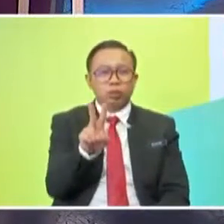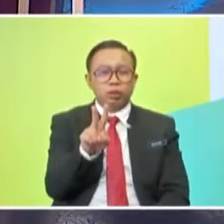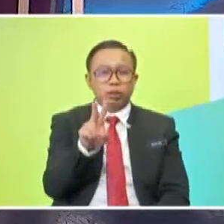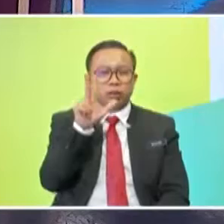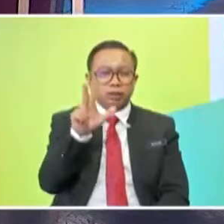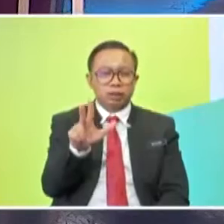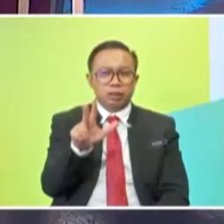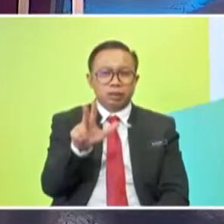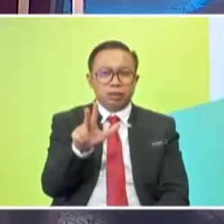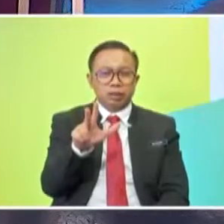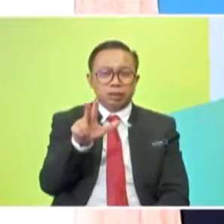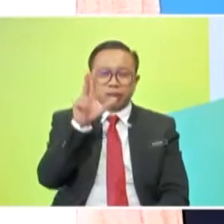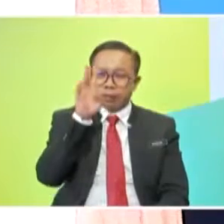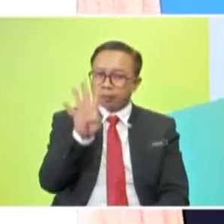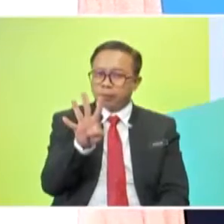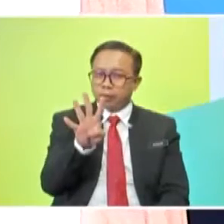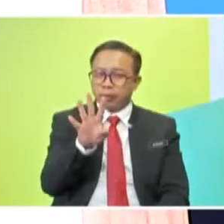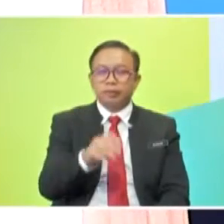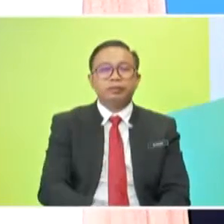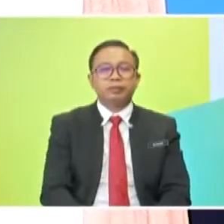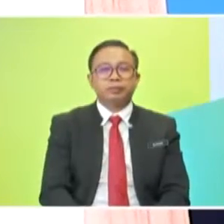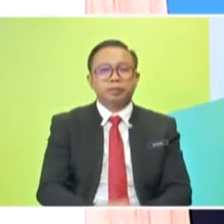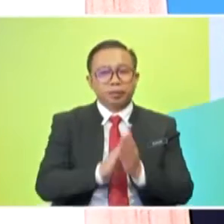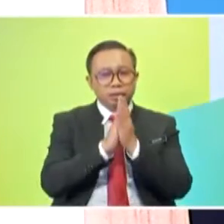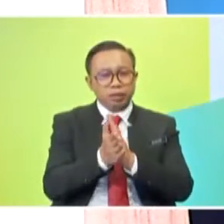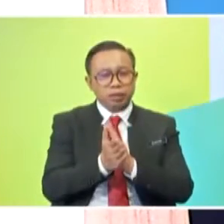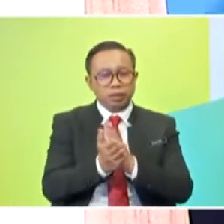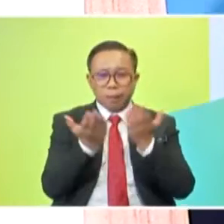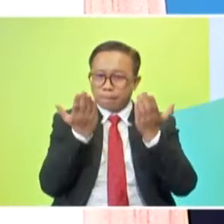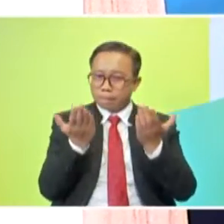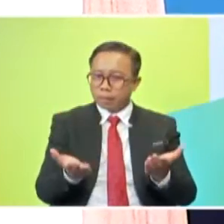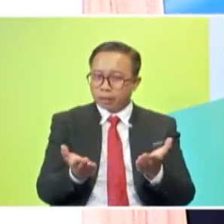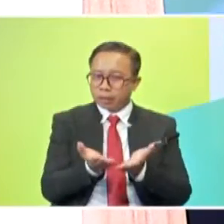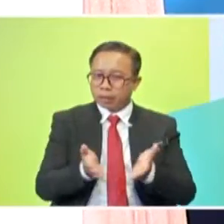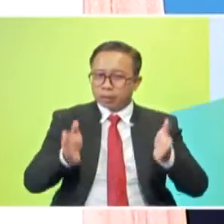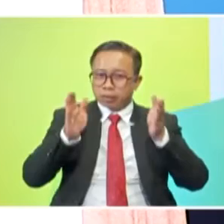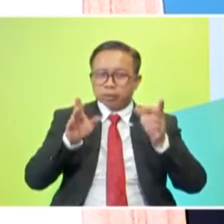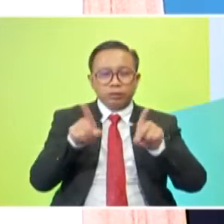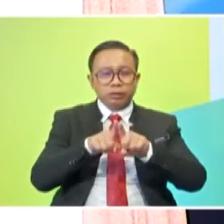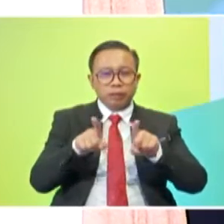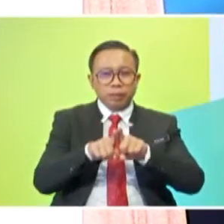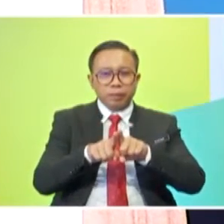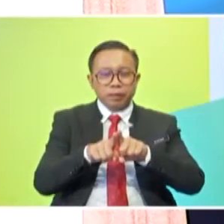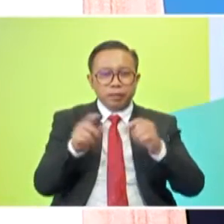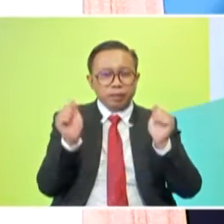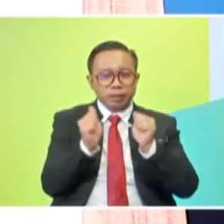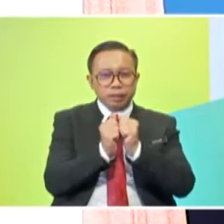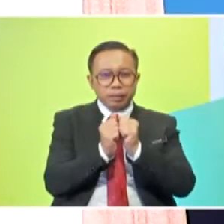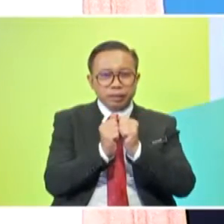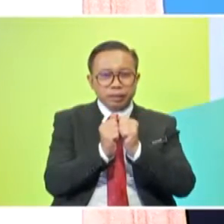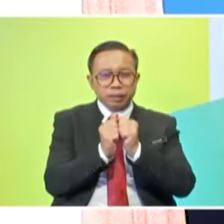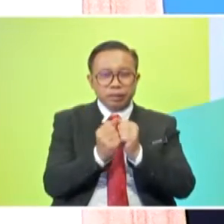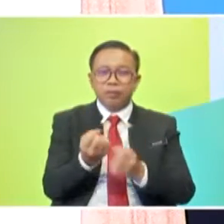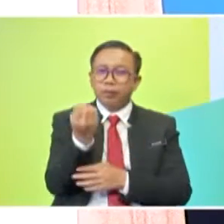1723 dan para jadi berat palsu bersamaan dengan